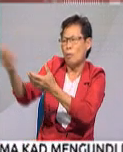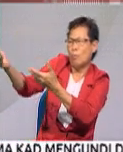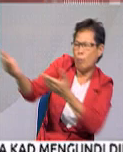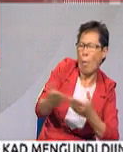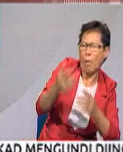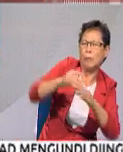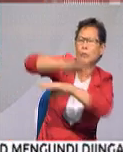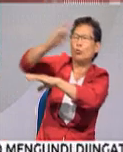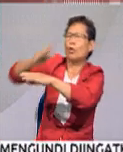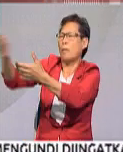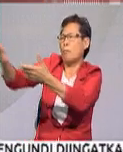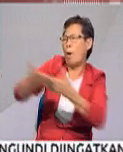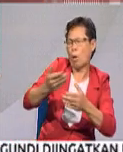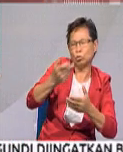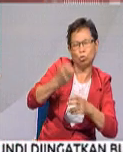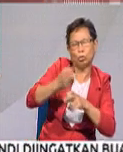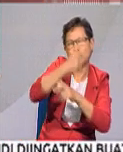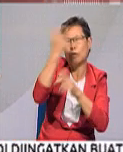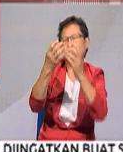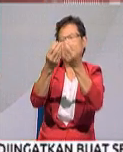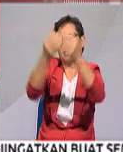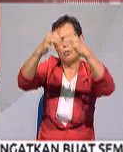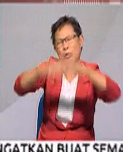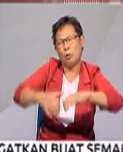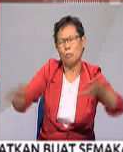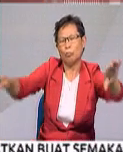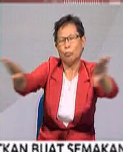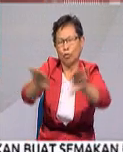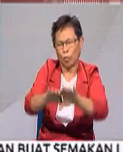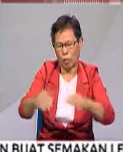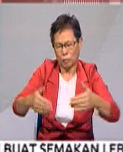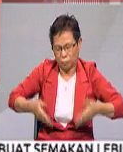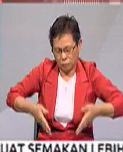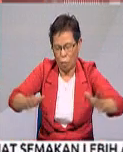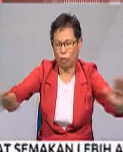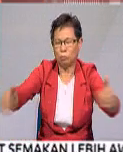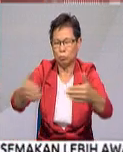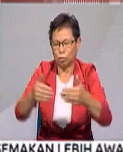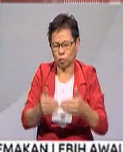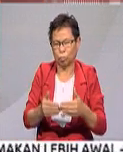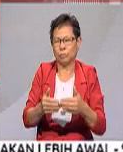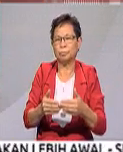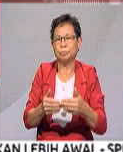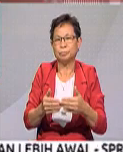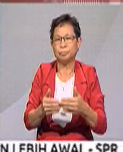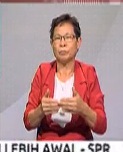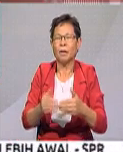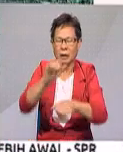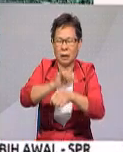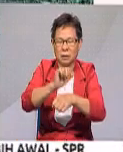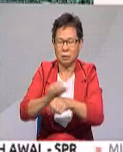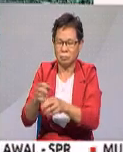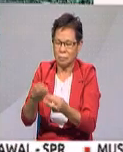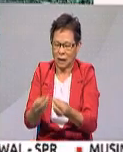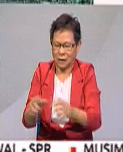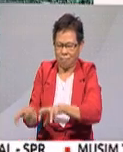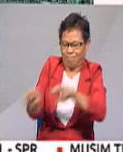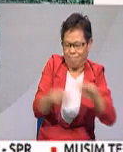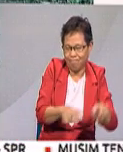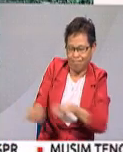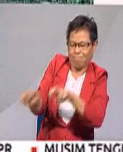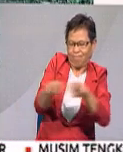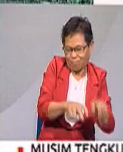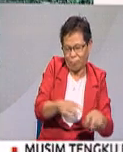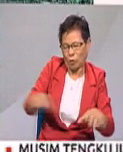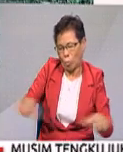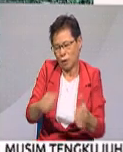kawasan berbukit berikutan runtuhan tanah menutup laluan ke kawasan berkenaan. Kerja-kerja mengalihkan tanah runtuh